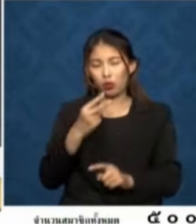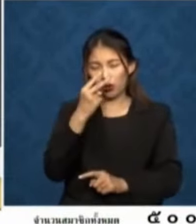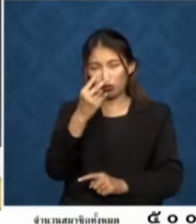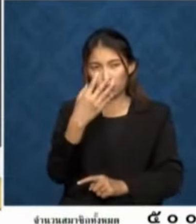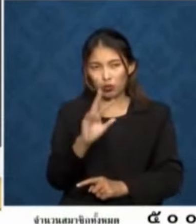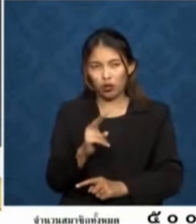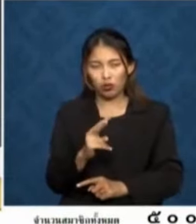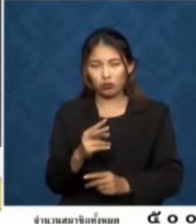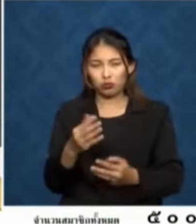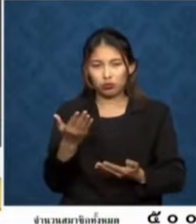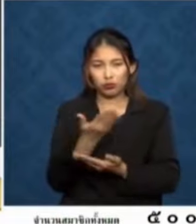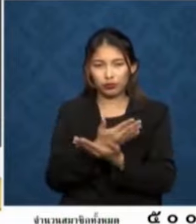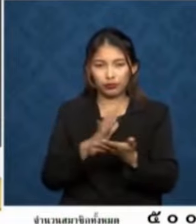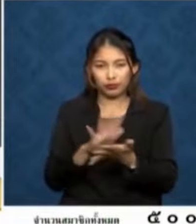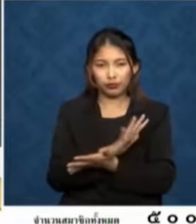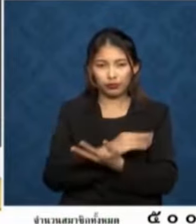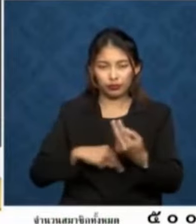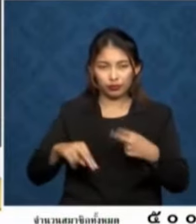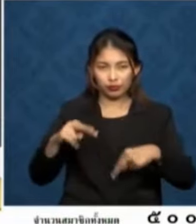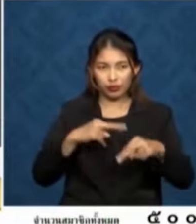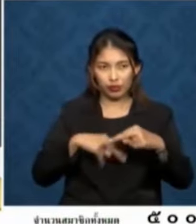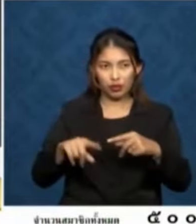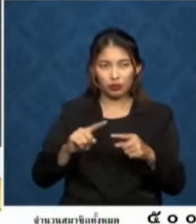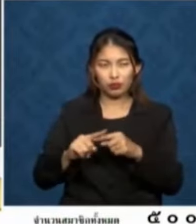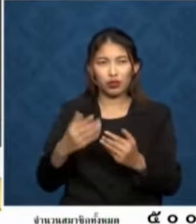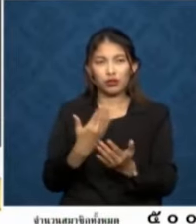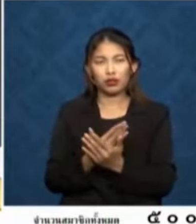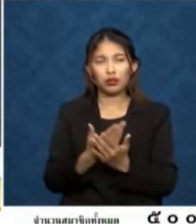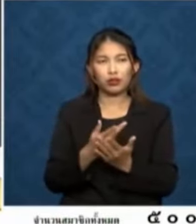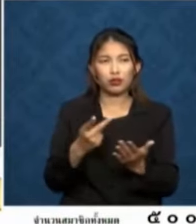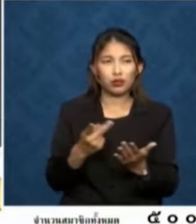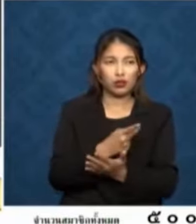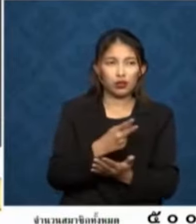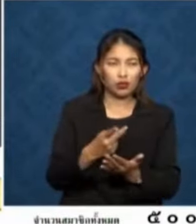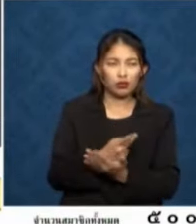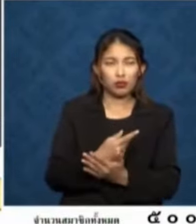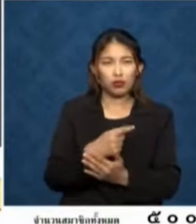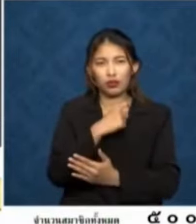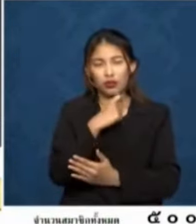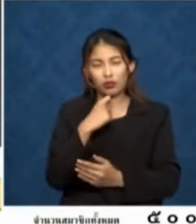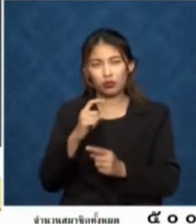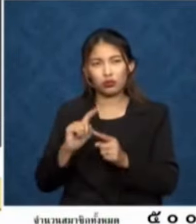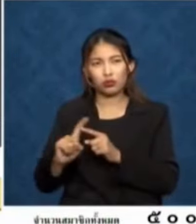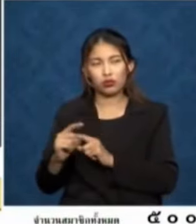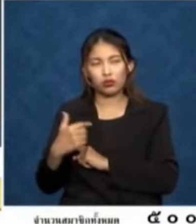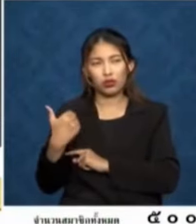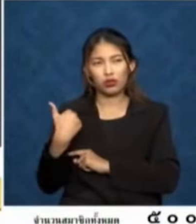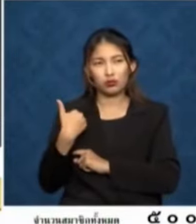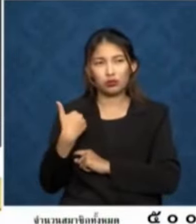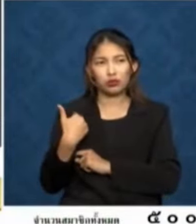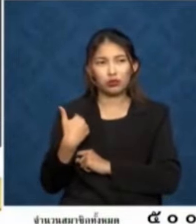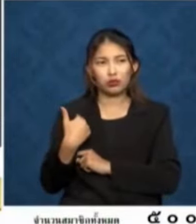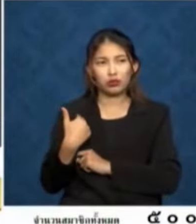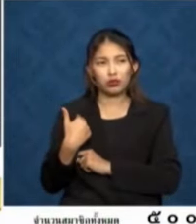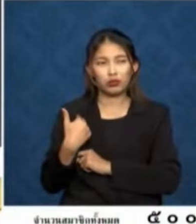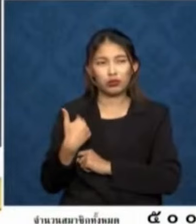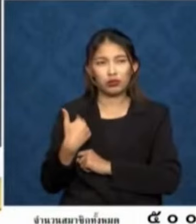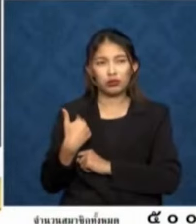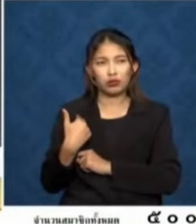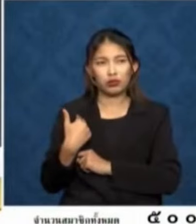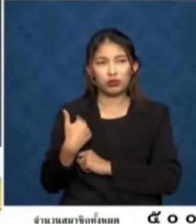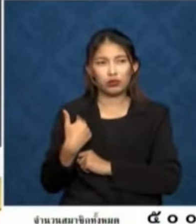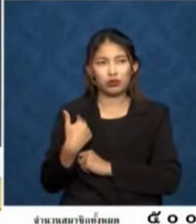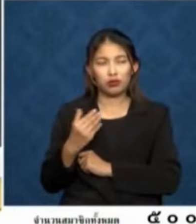เอกสารงบกำไรขาดทุนของกรมพัฒนาธุรกิจการค้านะคะสไลด์ต่อไปค่ะพบว่านะคะ